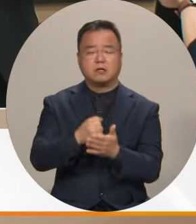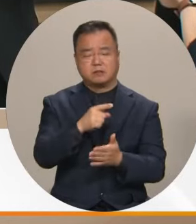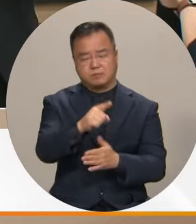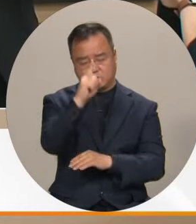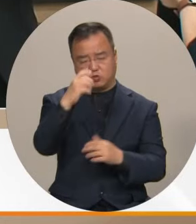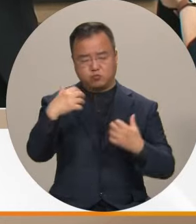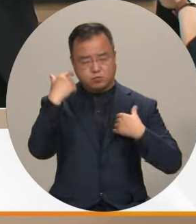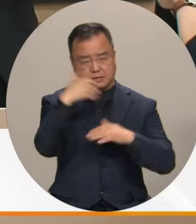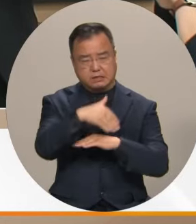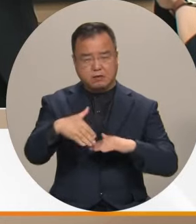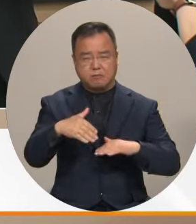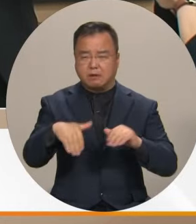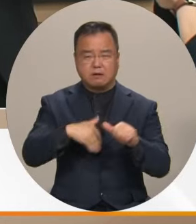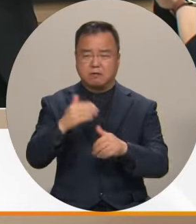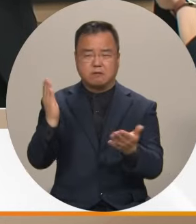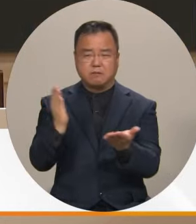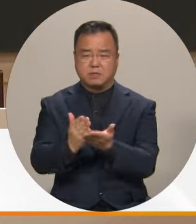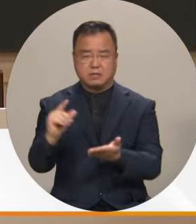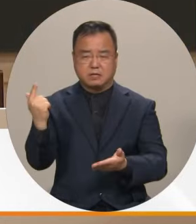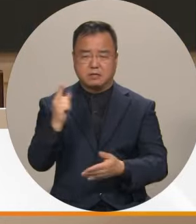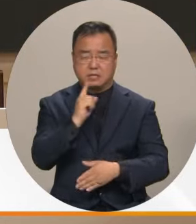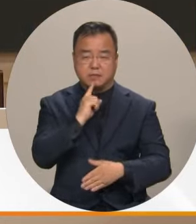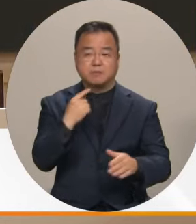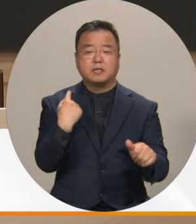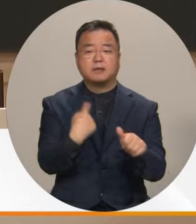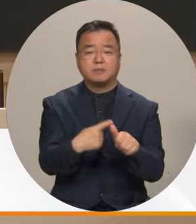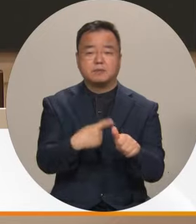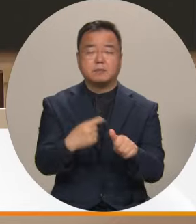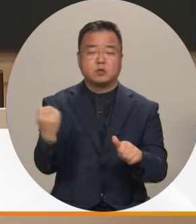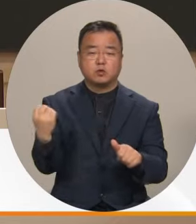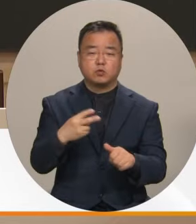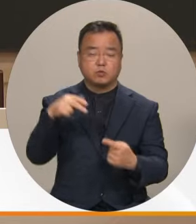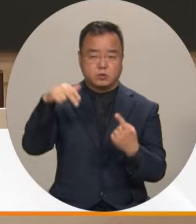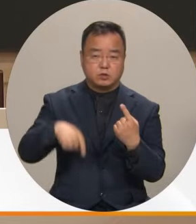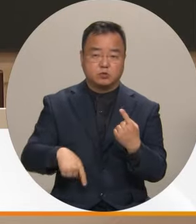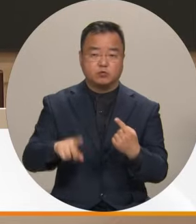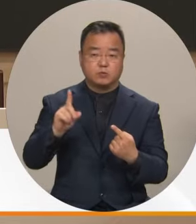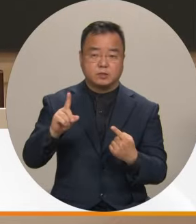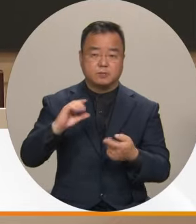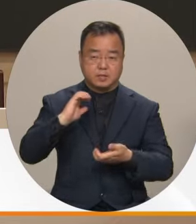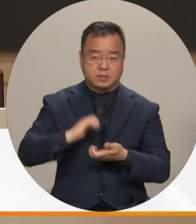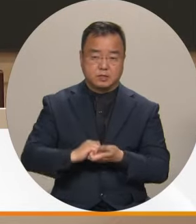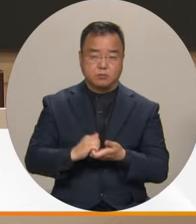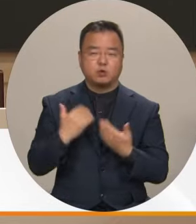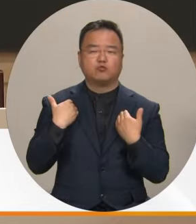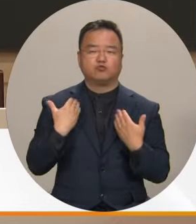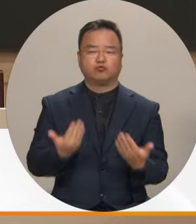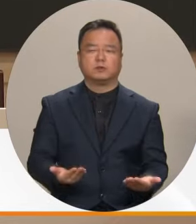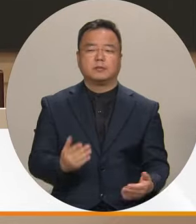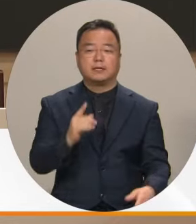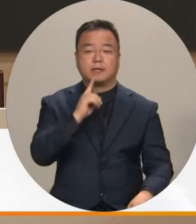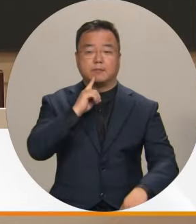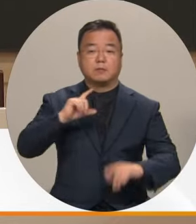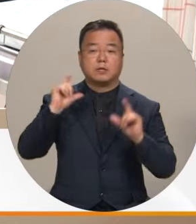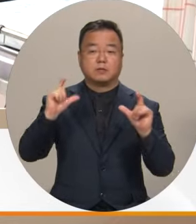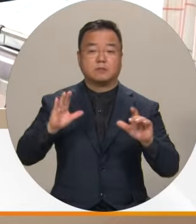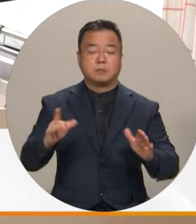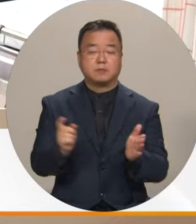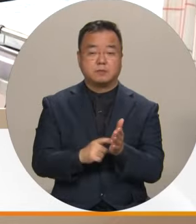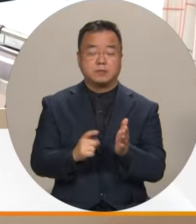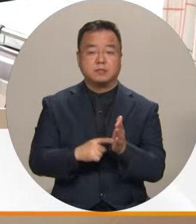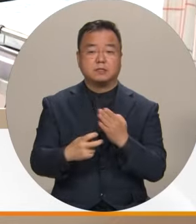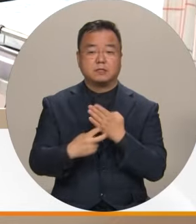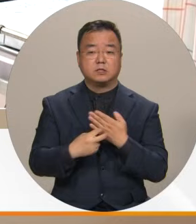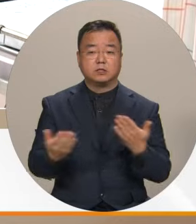비현실적이라고 제차 비판했습니다 어또 이미 주 1회 정기 휴진을 하겠다고 선언을 했는데 이런 비상 지료 시스템